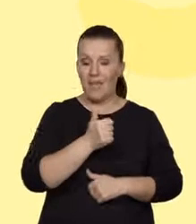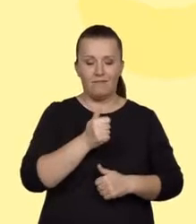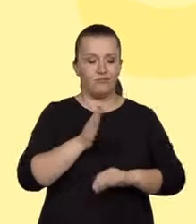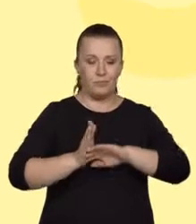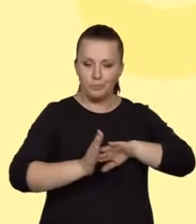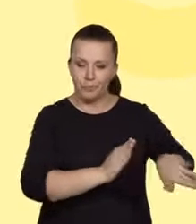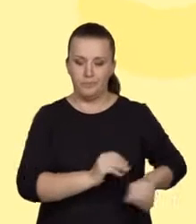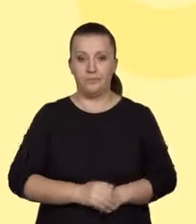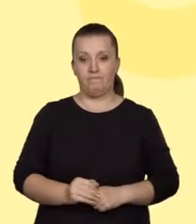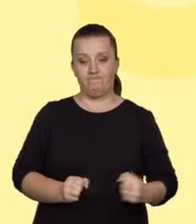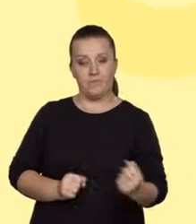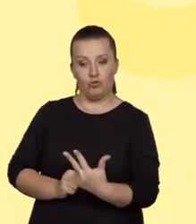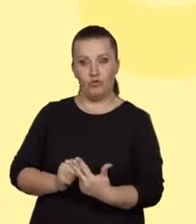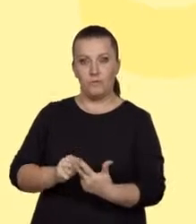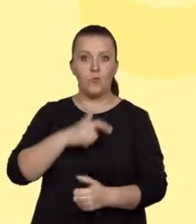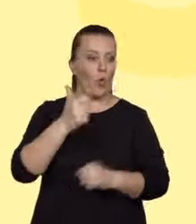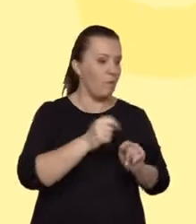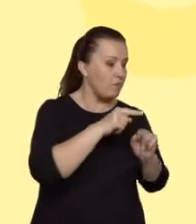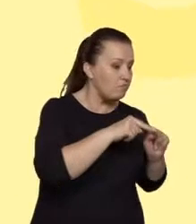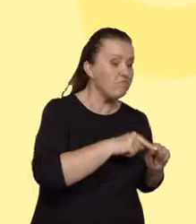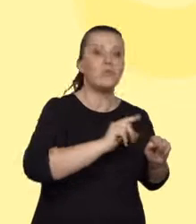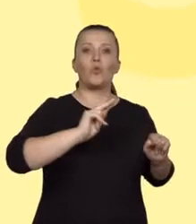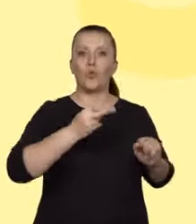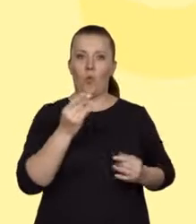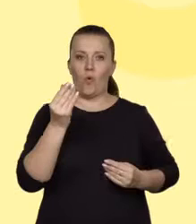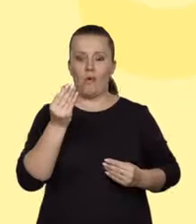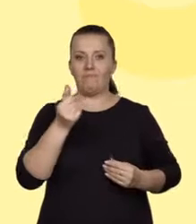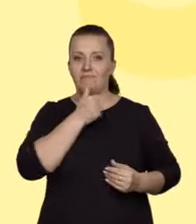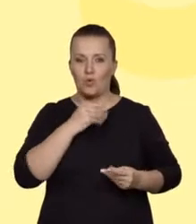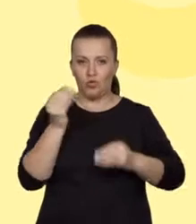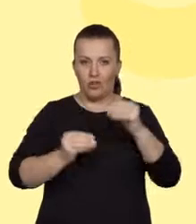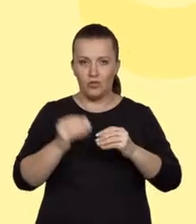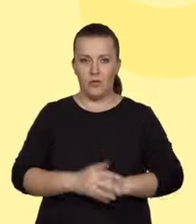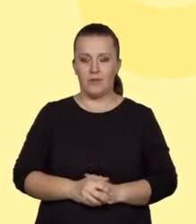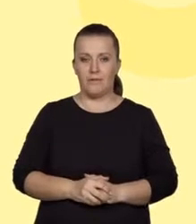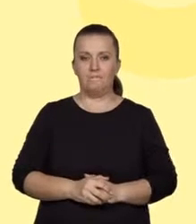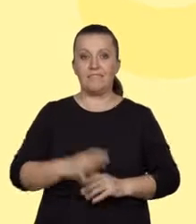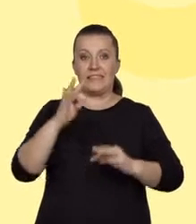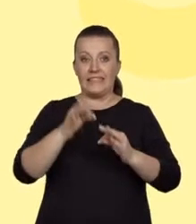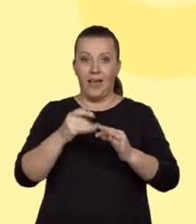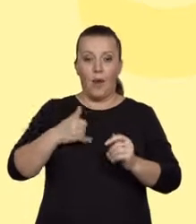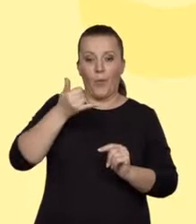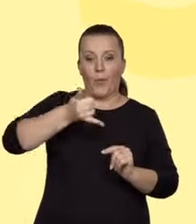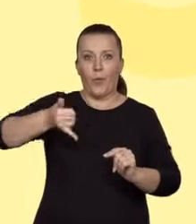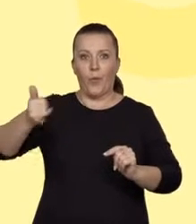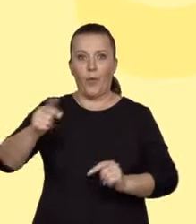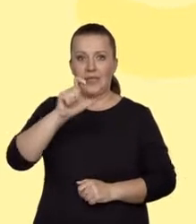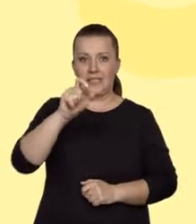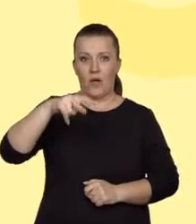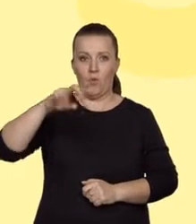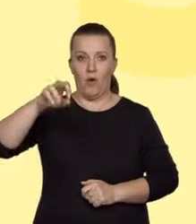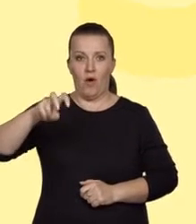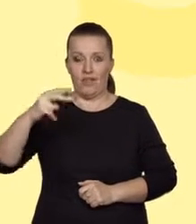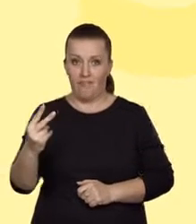pierwszym. Przeprowadzamy drugą serię doświadczeń. Tym razem po dodaniu świeżo strąconego wodorotlenku miedzi 2